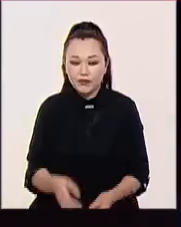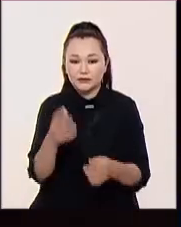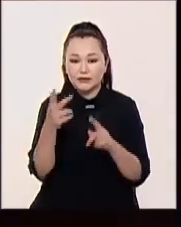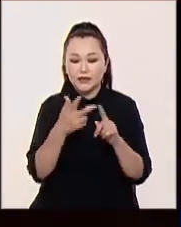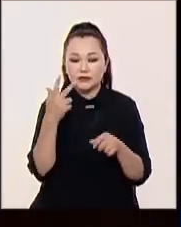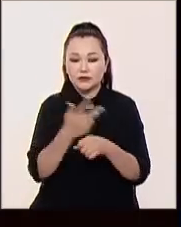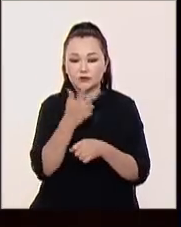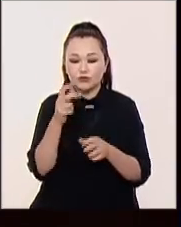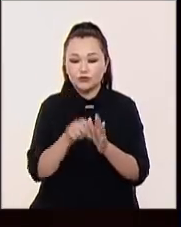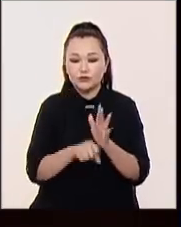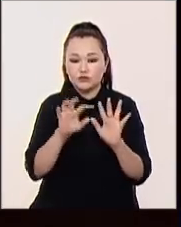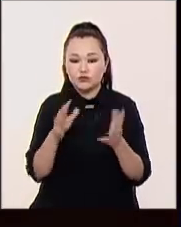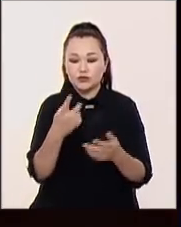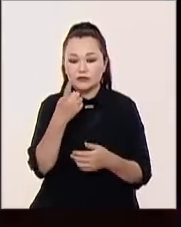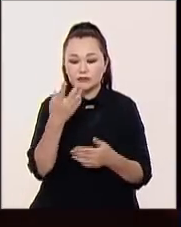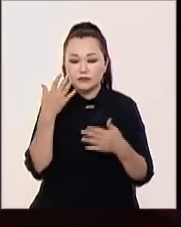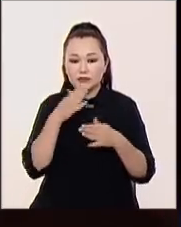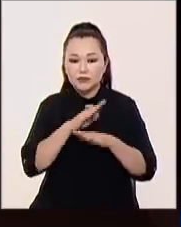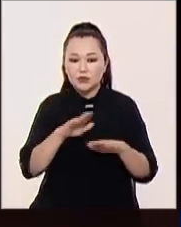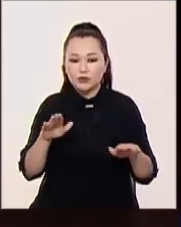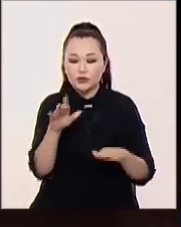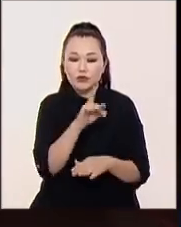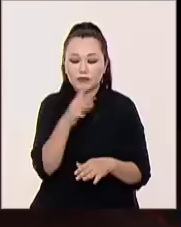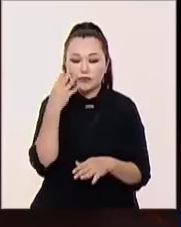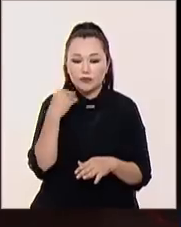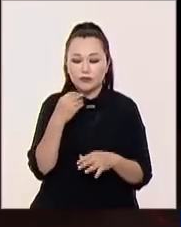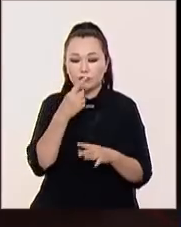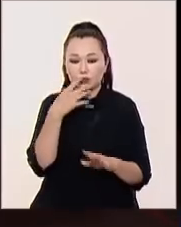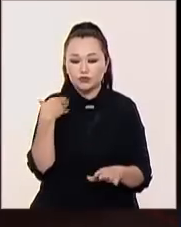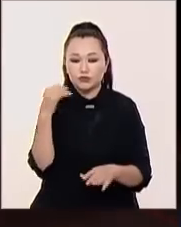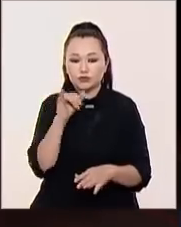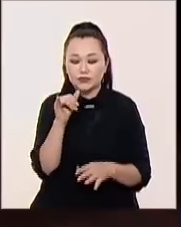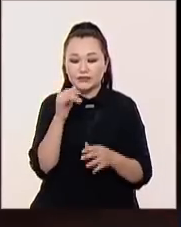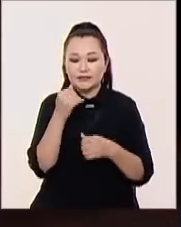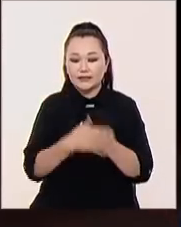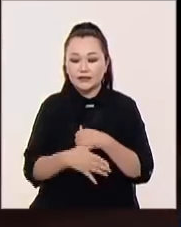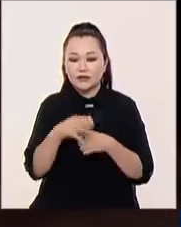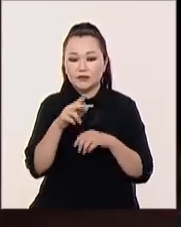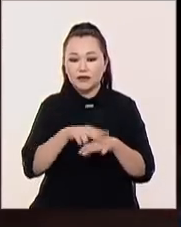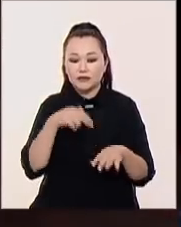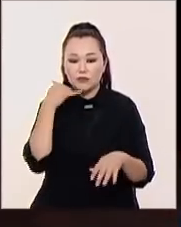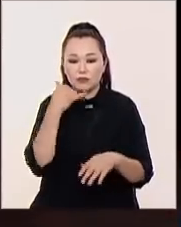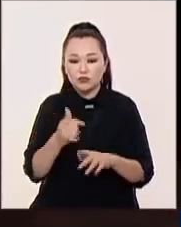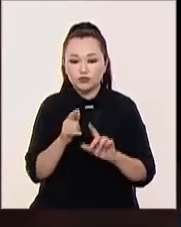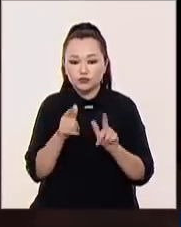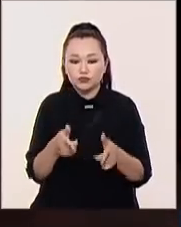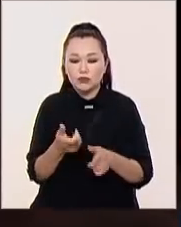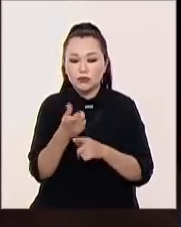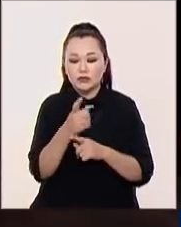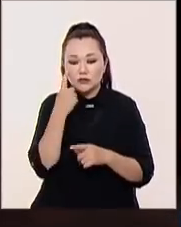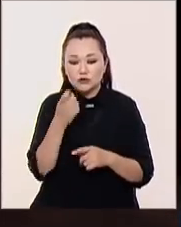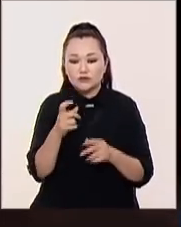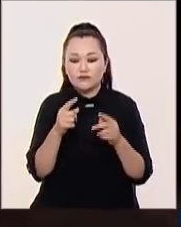Тройное убийство произошло в одном из спальных районов Алматы. В минувшую субботу в центр оперативного управления поступил звонок. Сообщили,